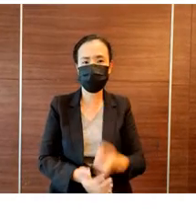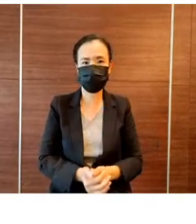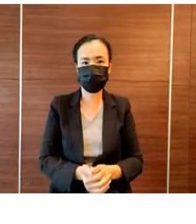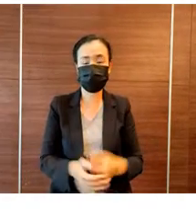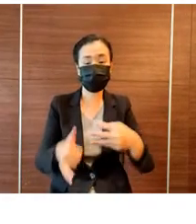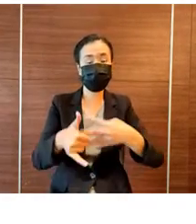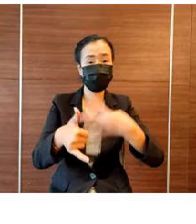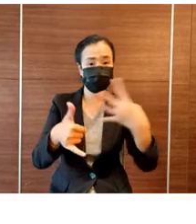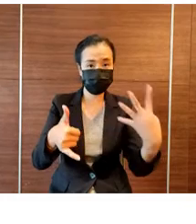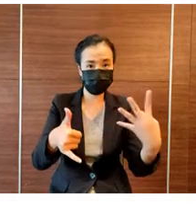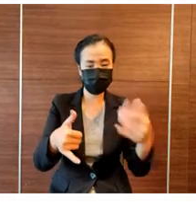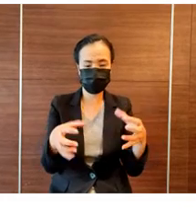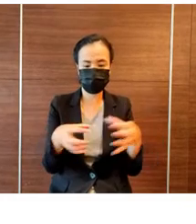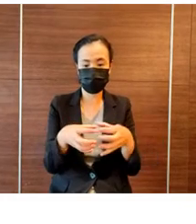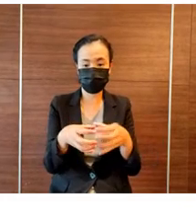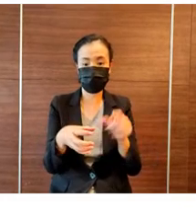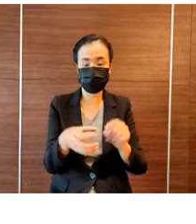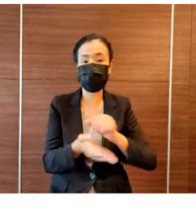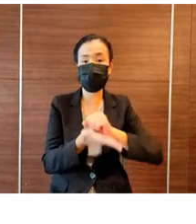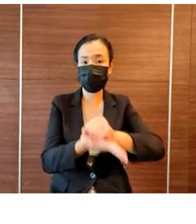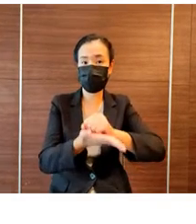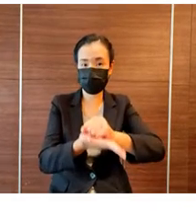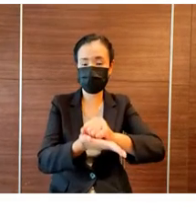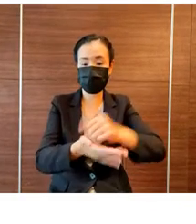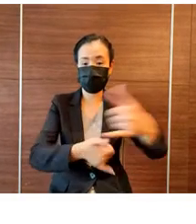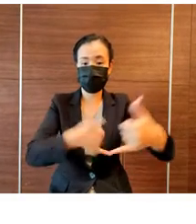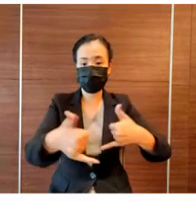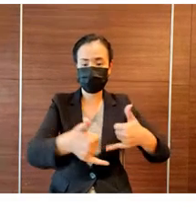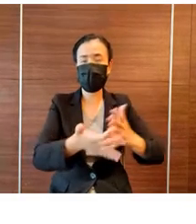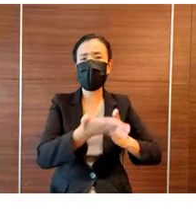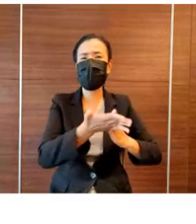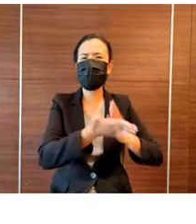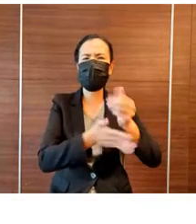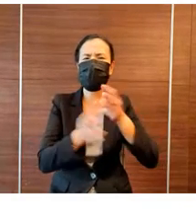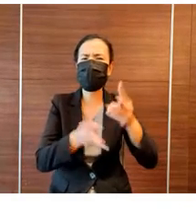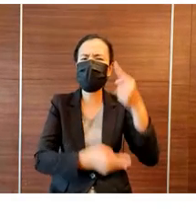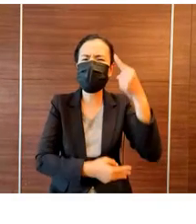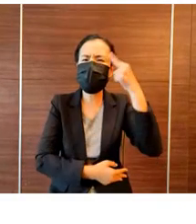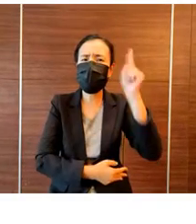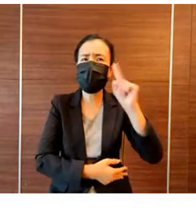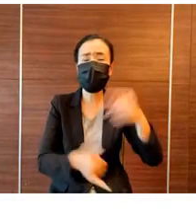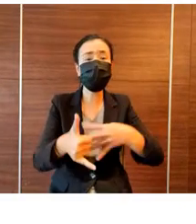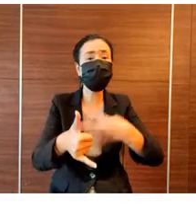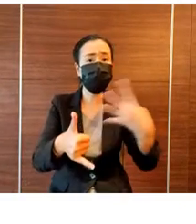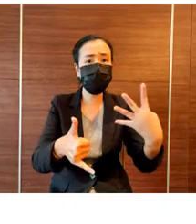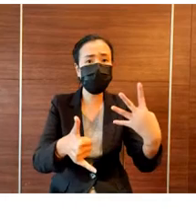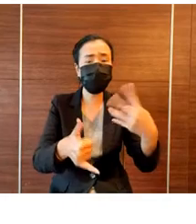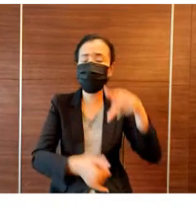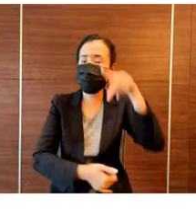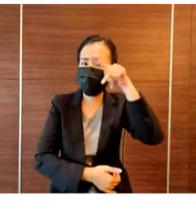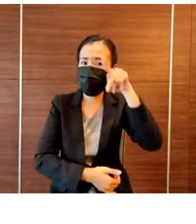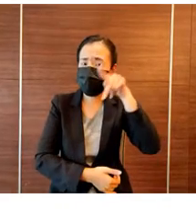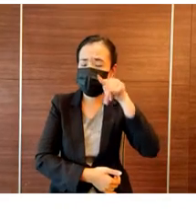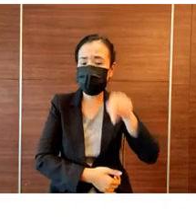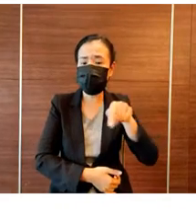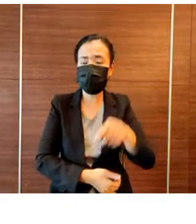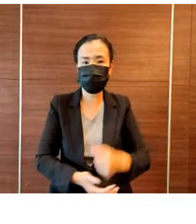ลุ่มผู้ให้บริการข้ามผ่านทัศนคติต่อเรื่องเพศที่